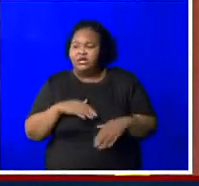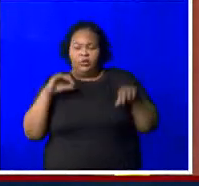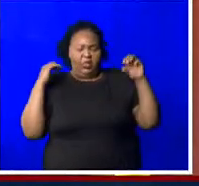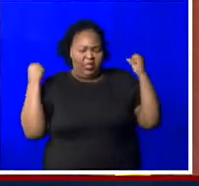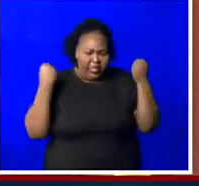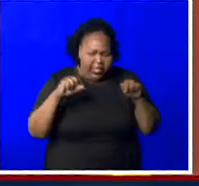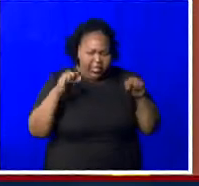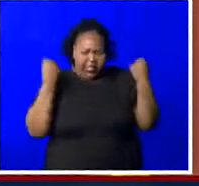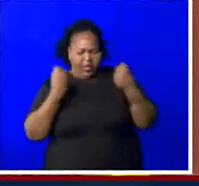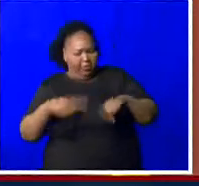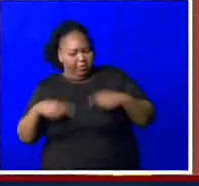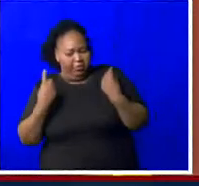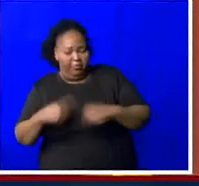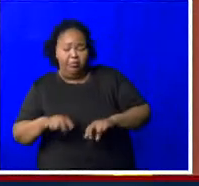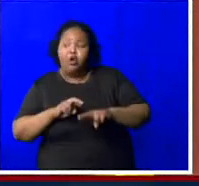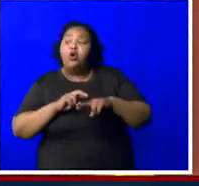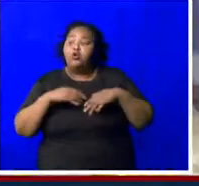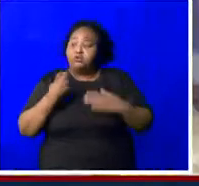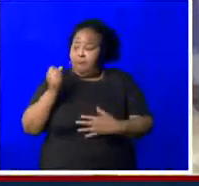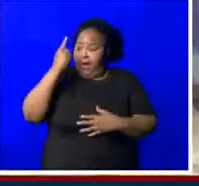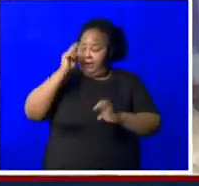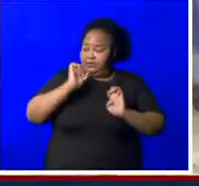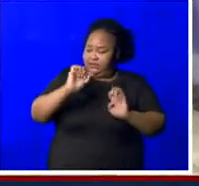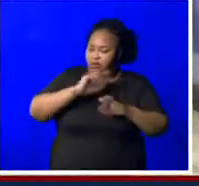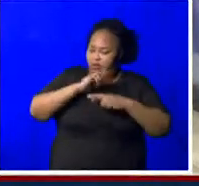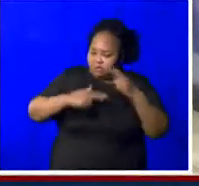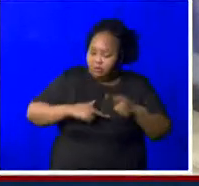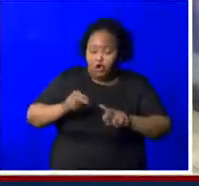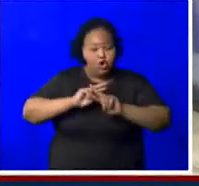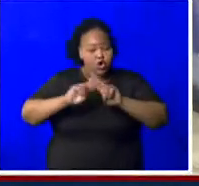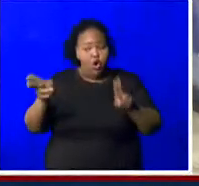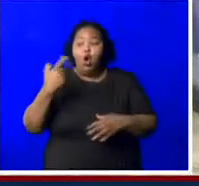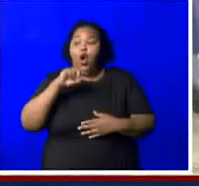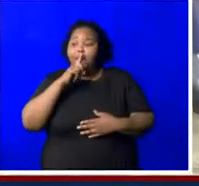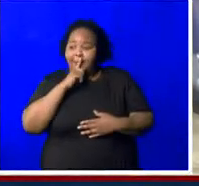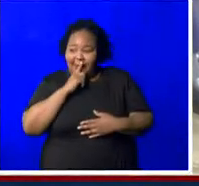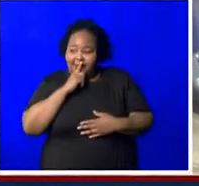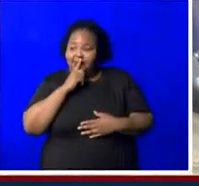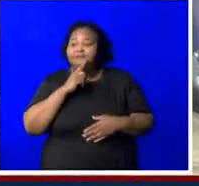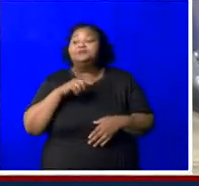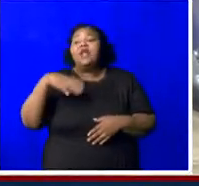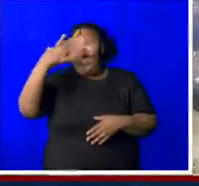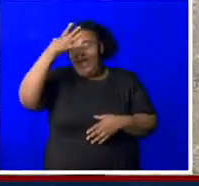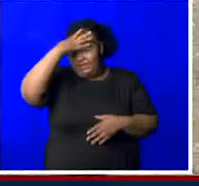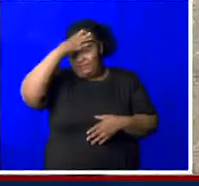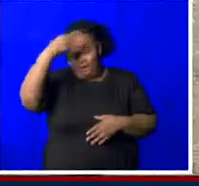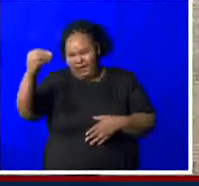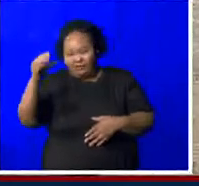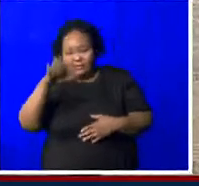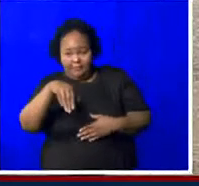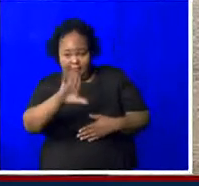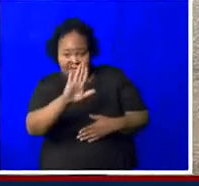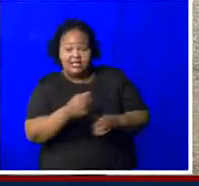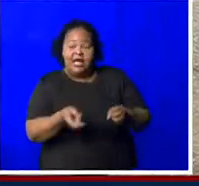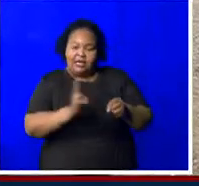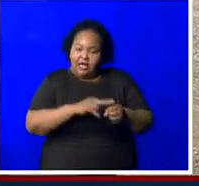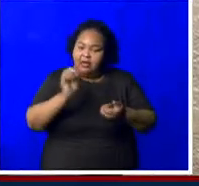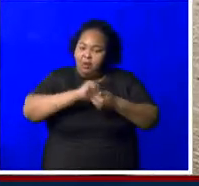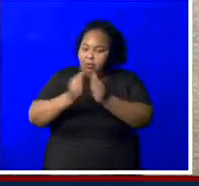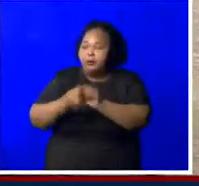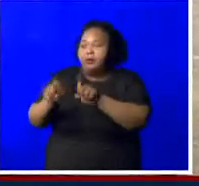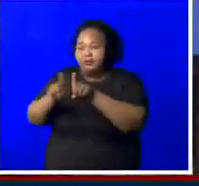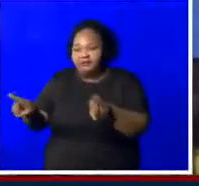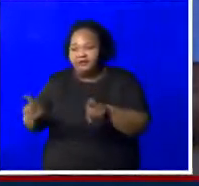ivakale futhi ihlonishwe, kodwa kudzinga ukuthi usebenzise ingqondo lehlelekile naletawuletha tisombululo lwetimeni